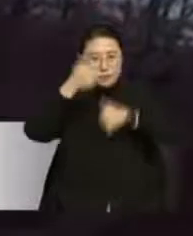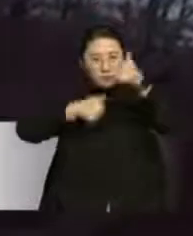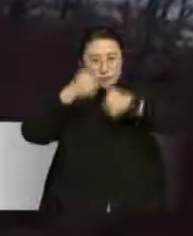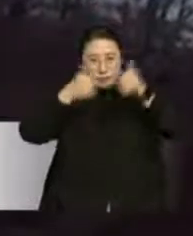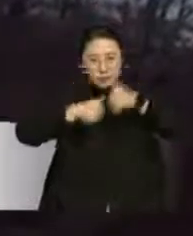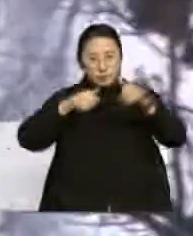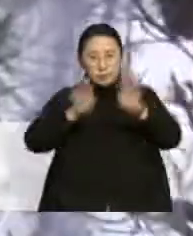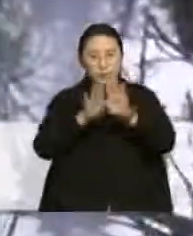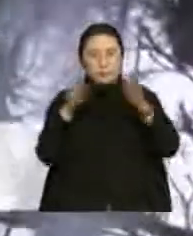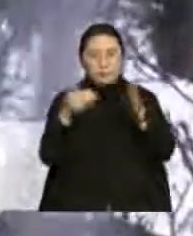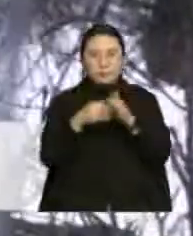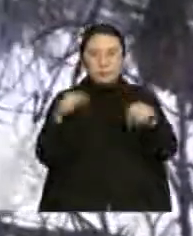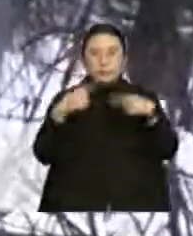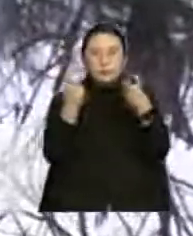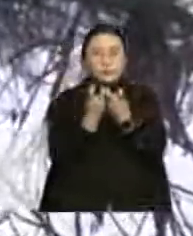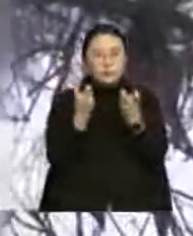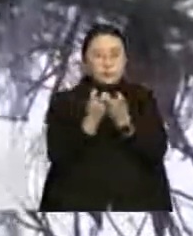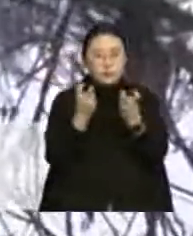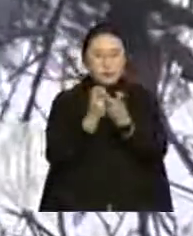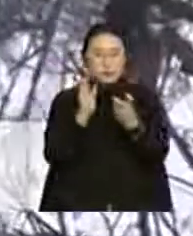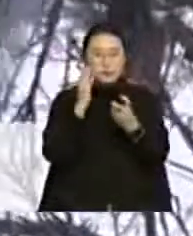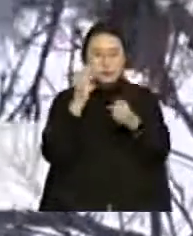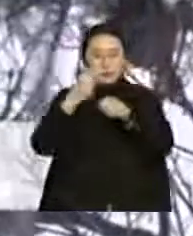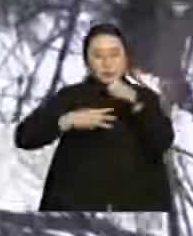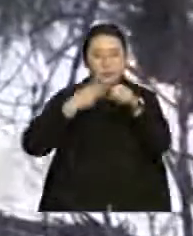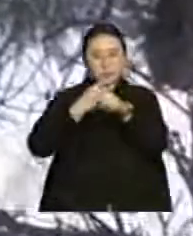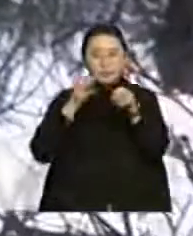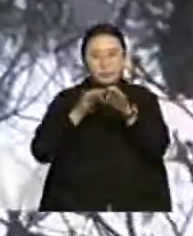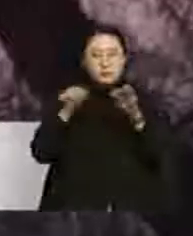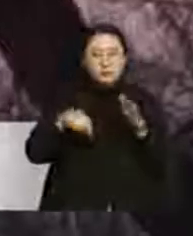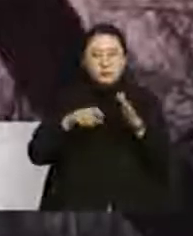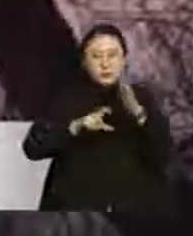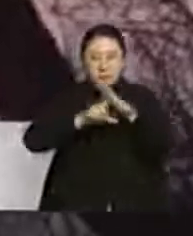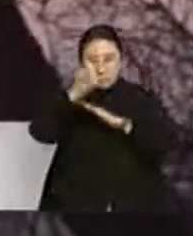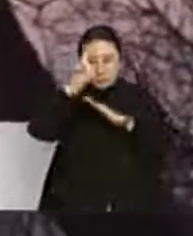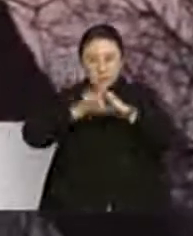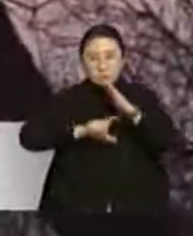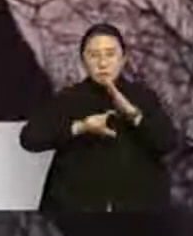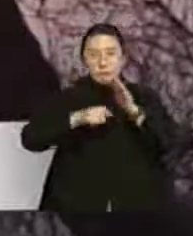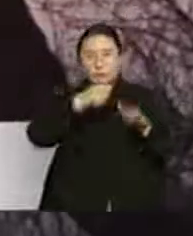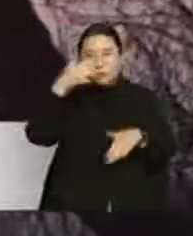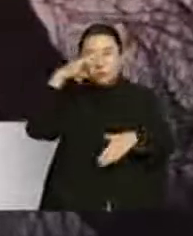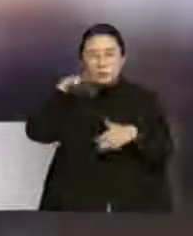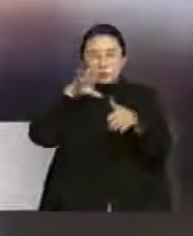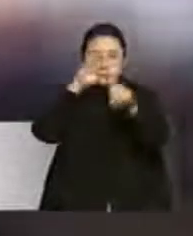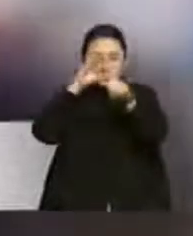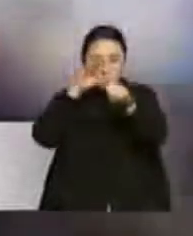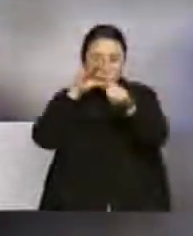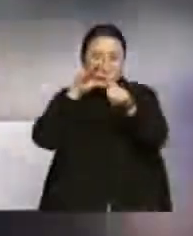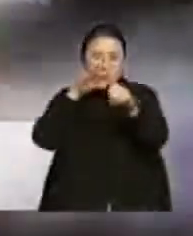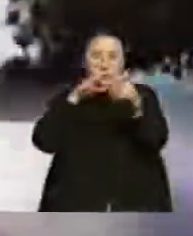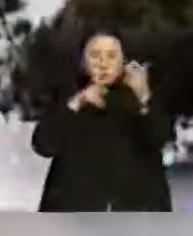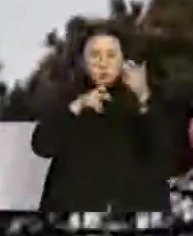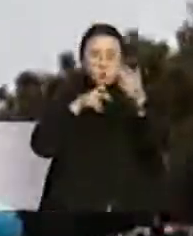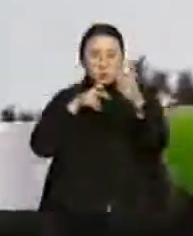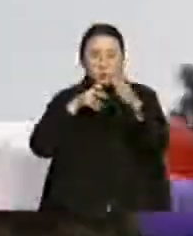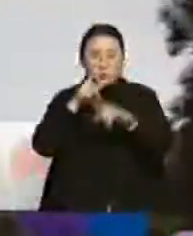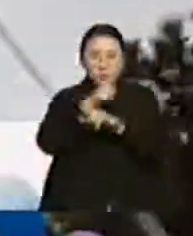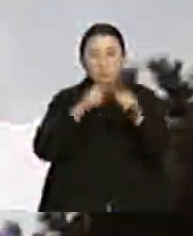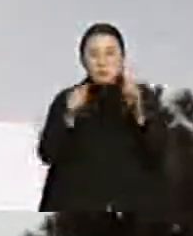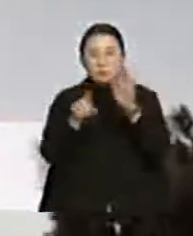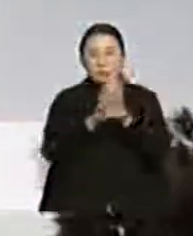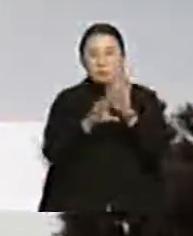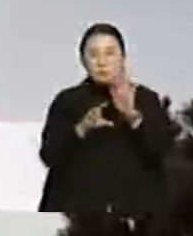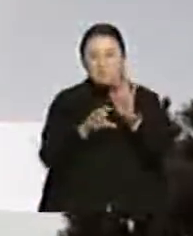밝혔습니다 참여방법은 최근 3년간 지역 내 해맞이 나 해넘이 명소 에서 촬영한 사진을 구 홈페이지 공모전